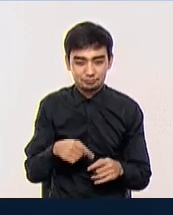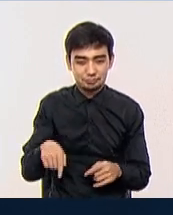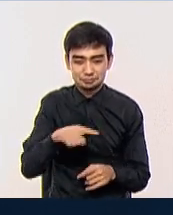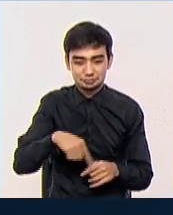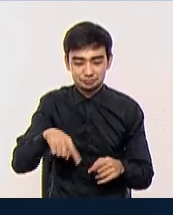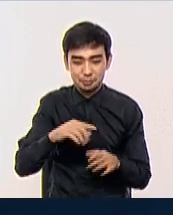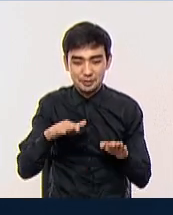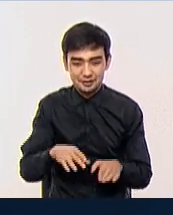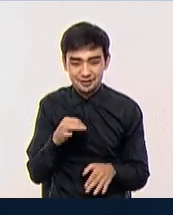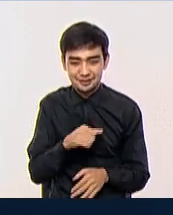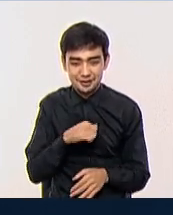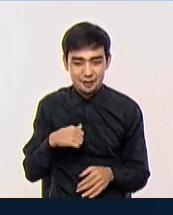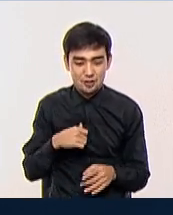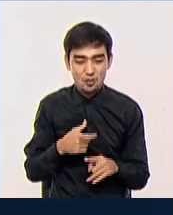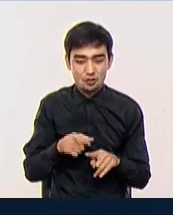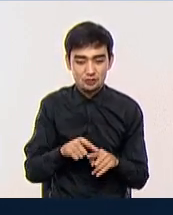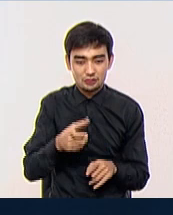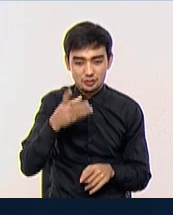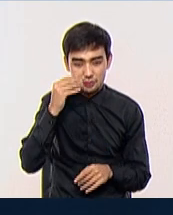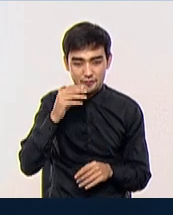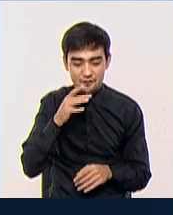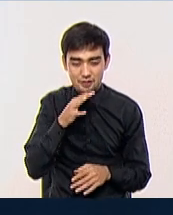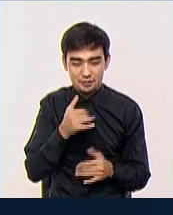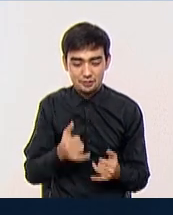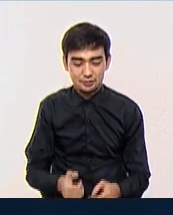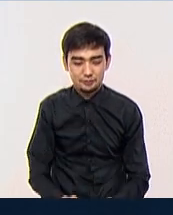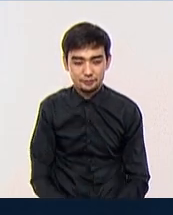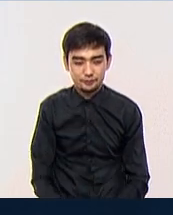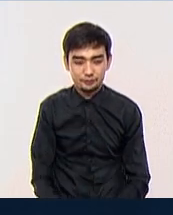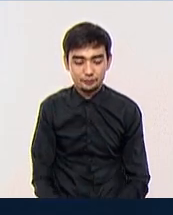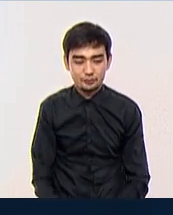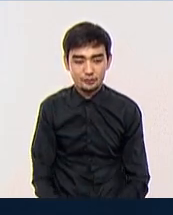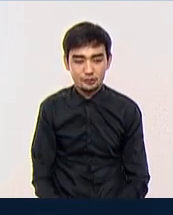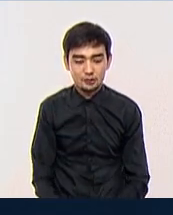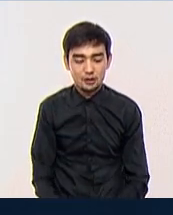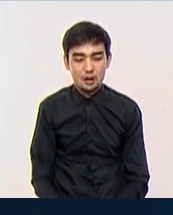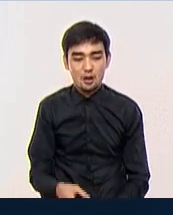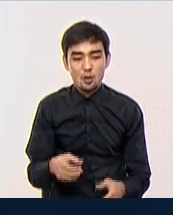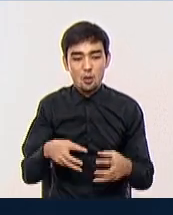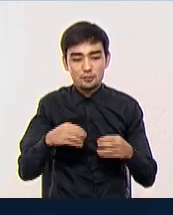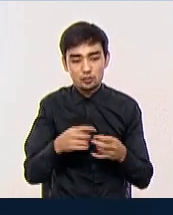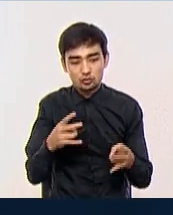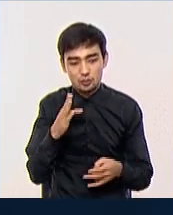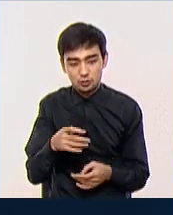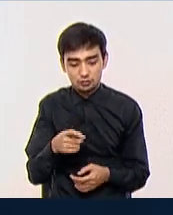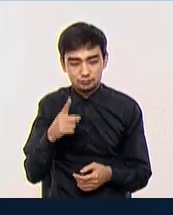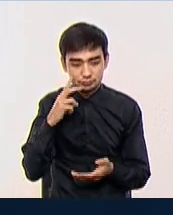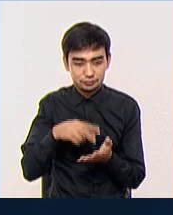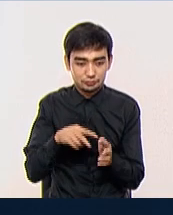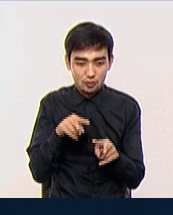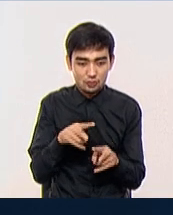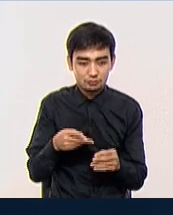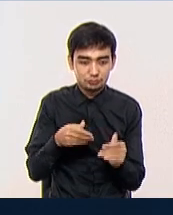который считается одним из самых заполненных в настоящее время. А должна ли общественность осуществлять контроль